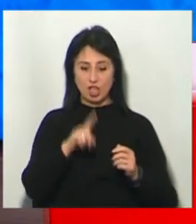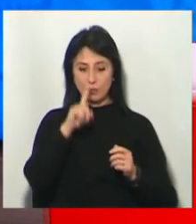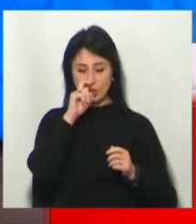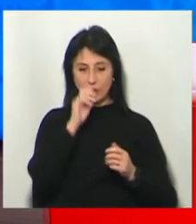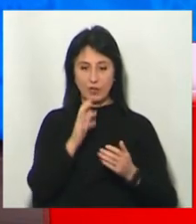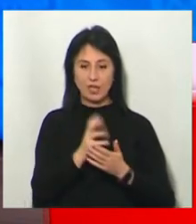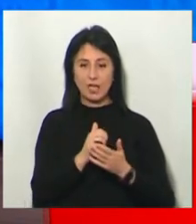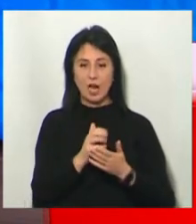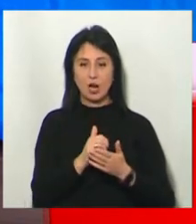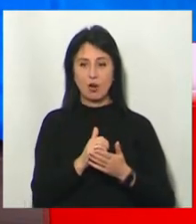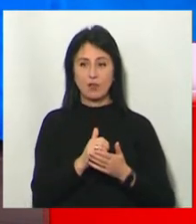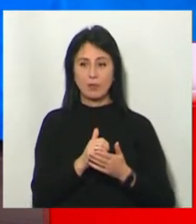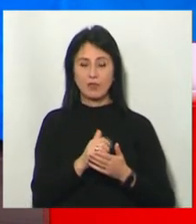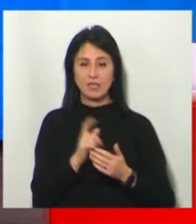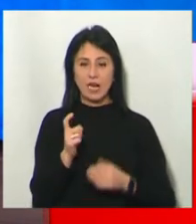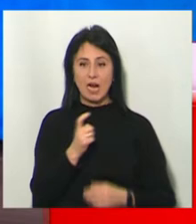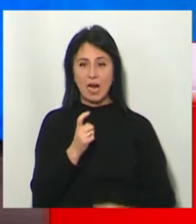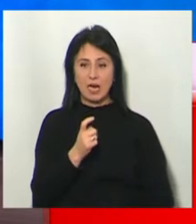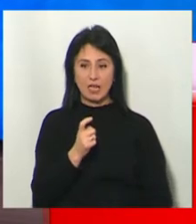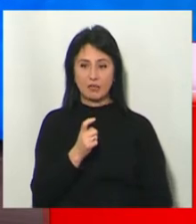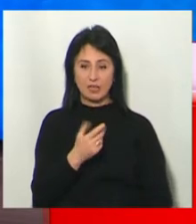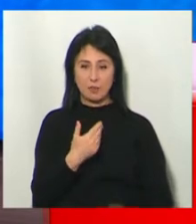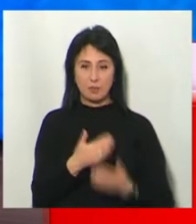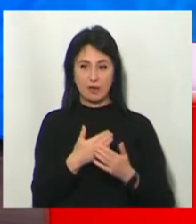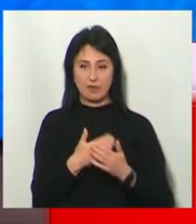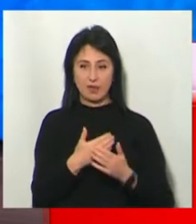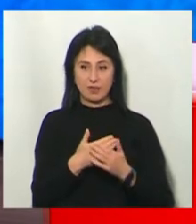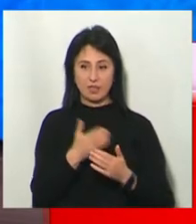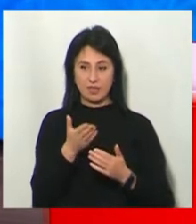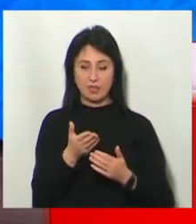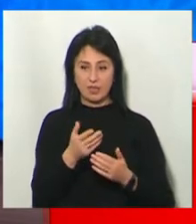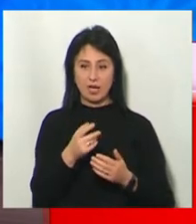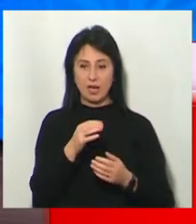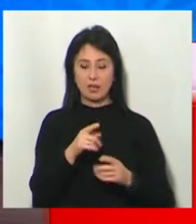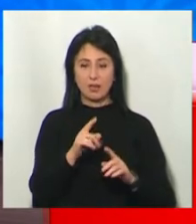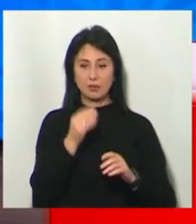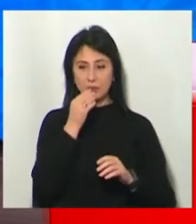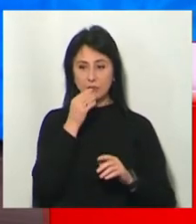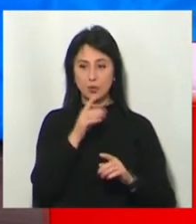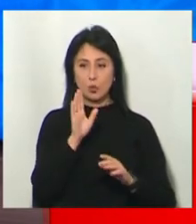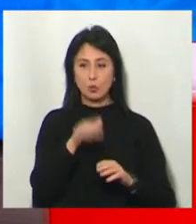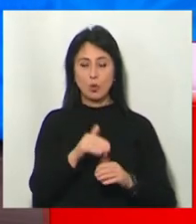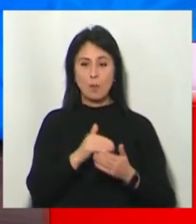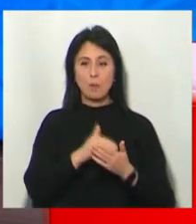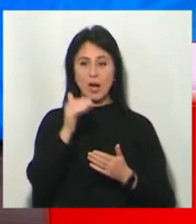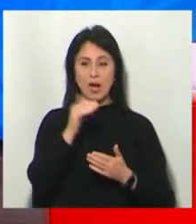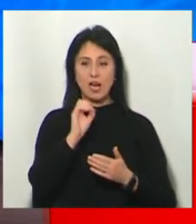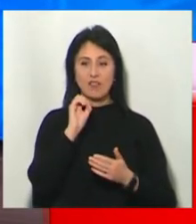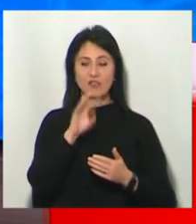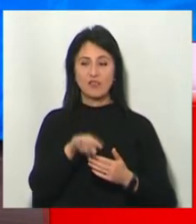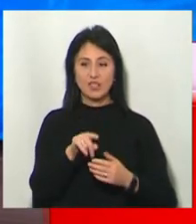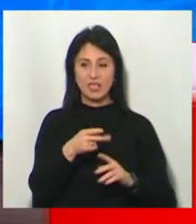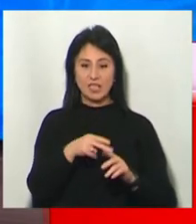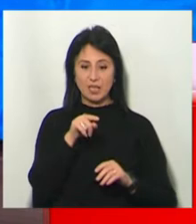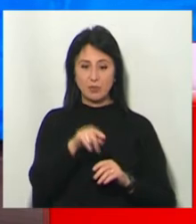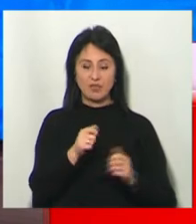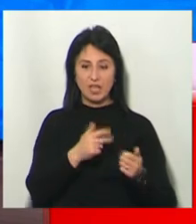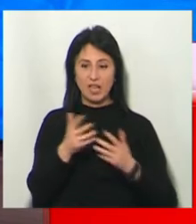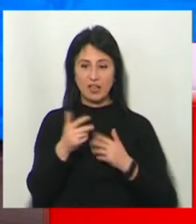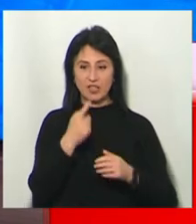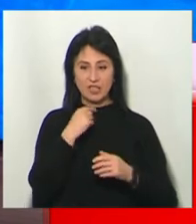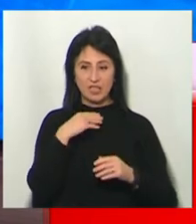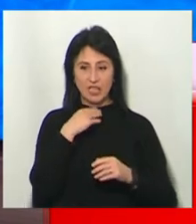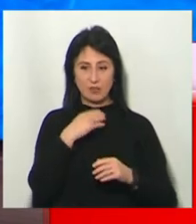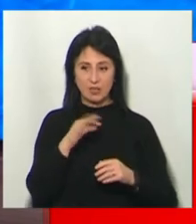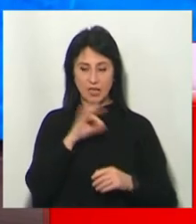შარდმჟავას დაგროვების ხარისხი, მაგალითად სუბპროდუქტების გამოყენების შემთხვევაში, უფრო მაღალია ვიდრე იმავე რაოდენობის